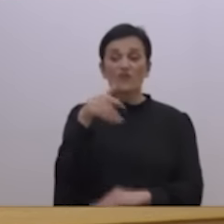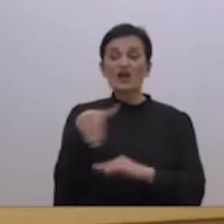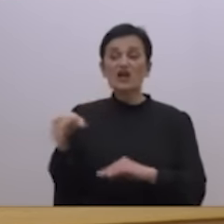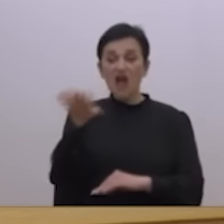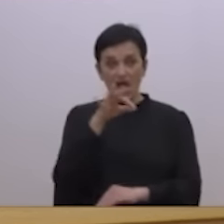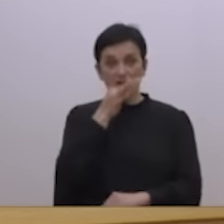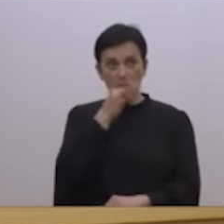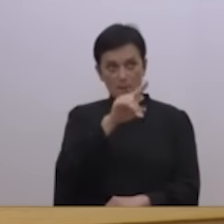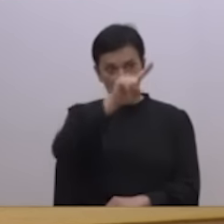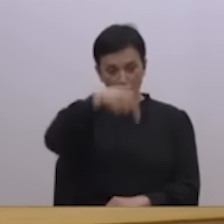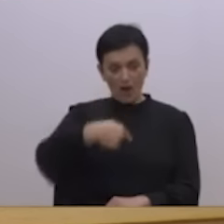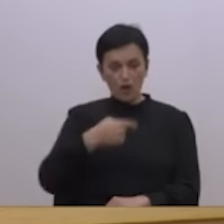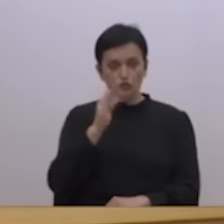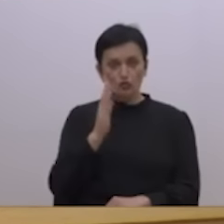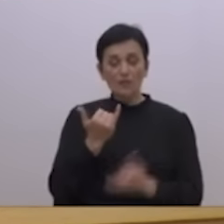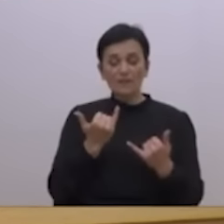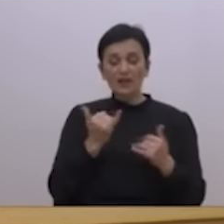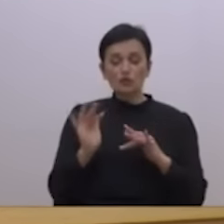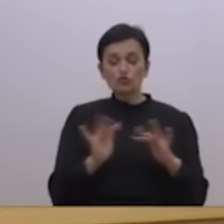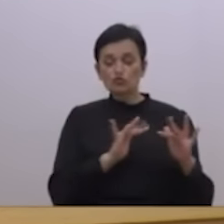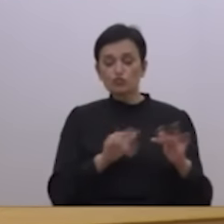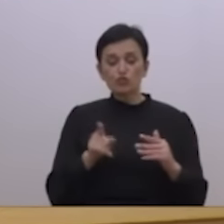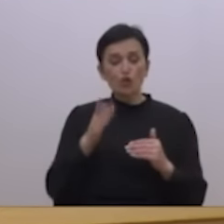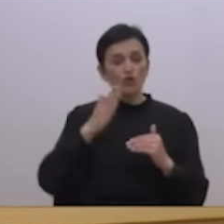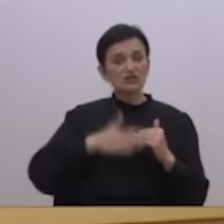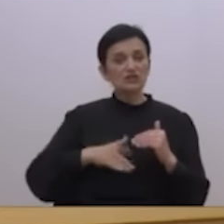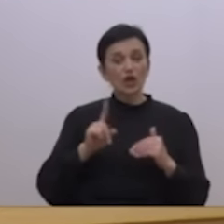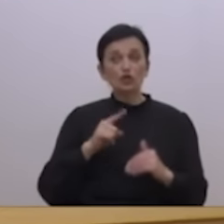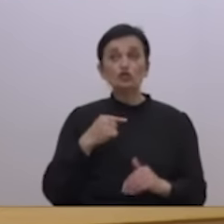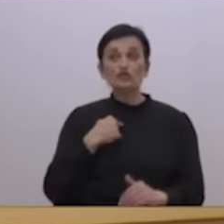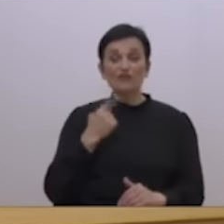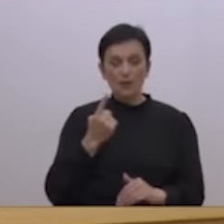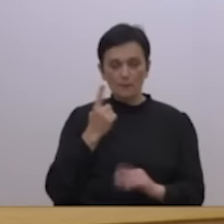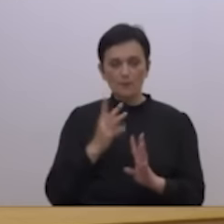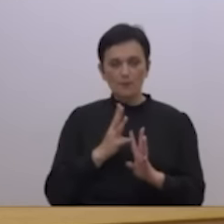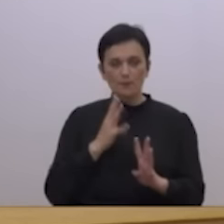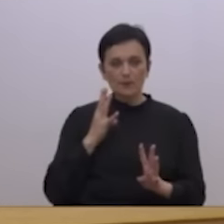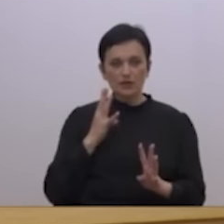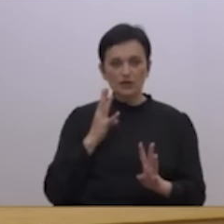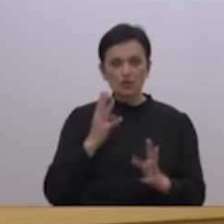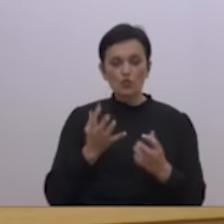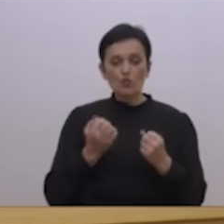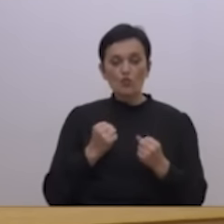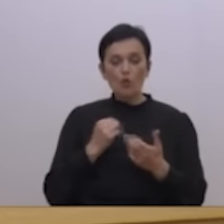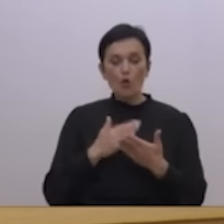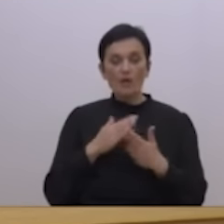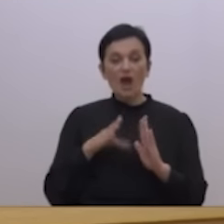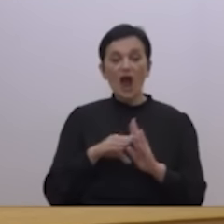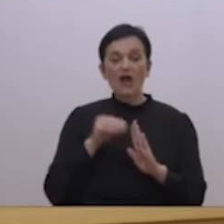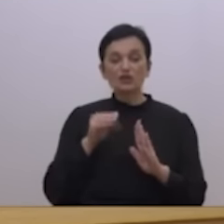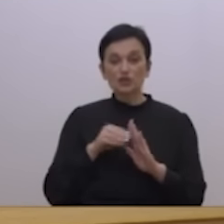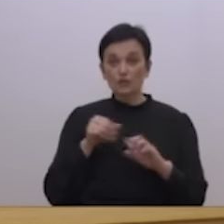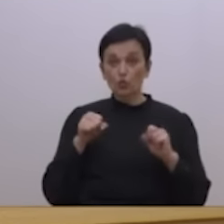არა იმიტომ რომ დღეს დასრულდება აქ პროცესი, არც ერთ შემთხვევაში. ჩვენ უპირველეს ყოვლისა მოსაპოვებელი გვაქვს არჩევნების